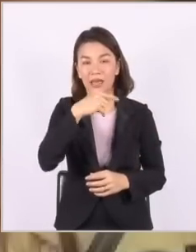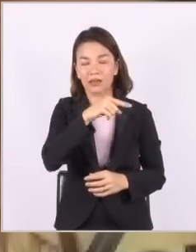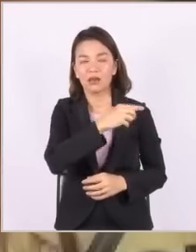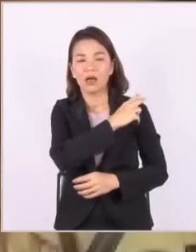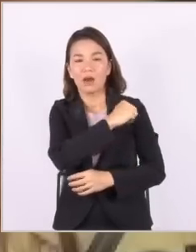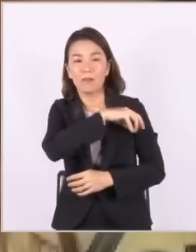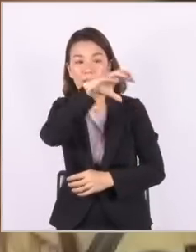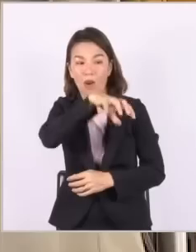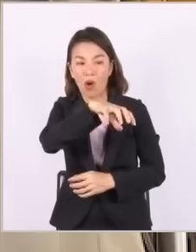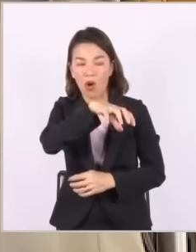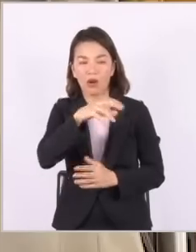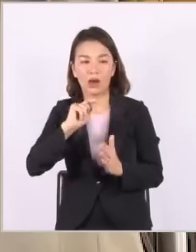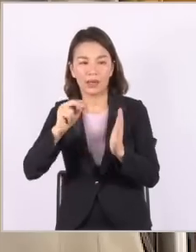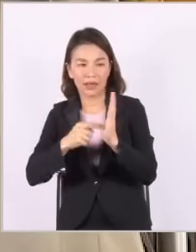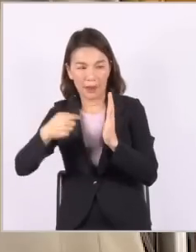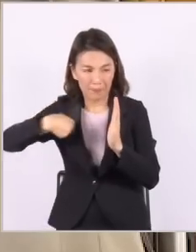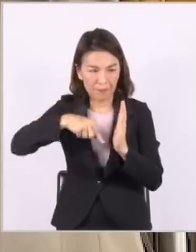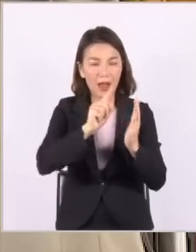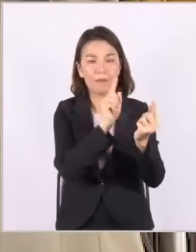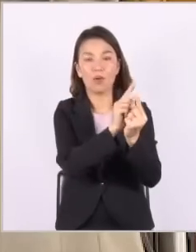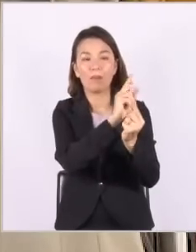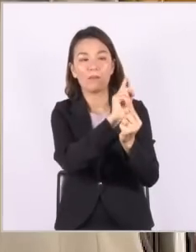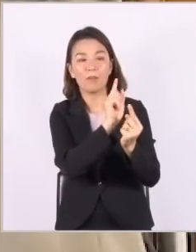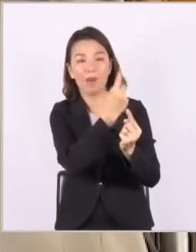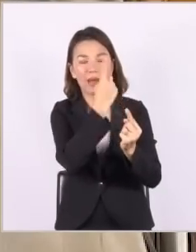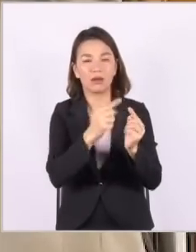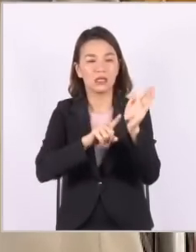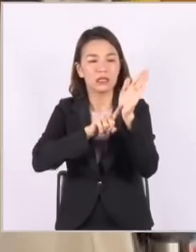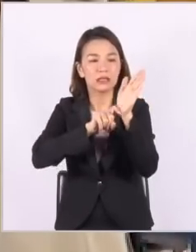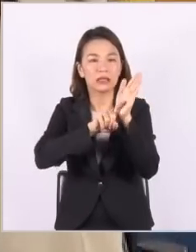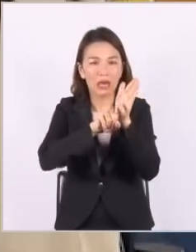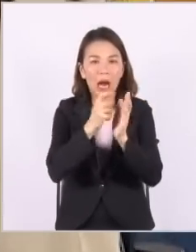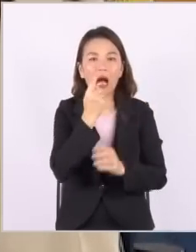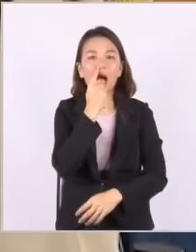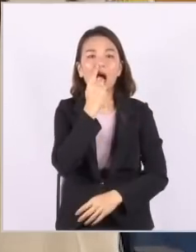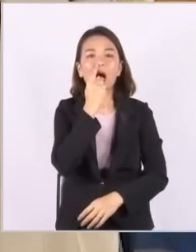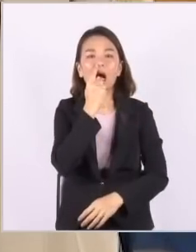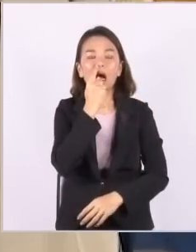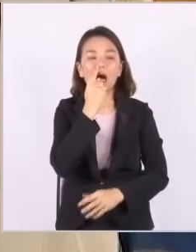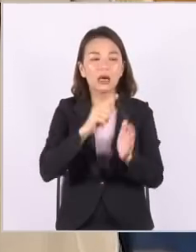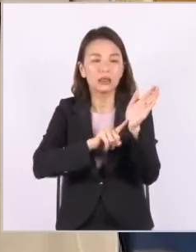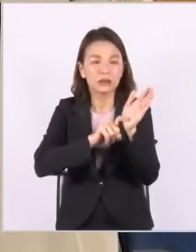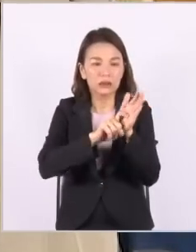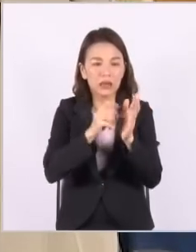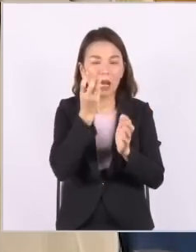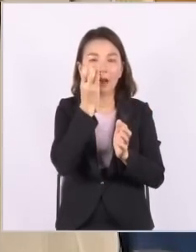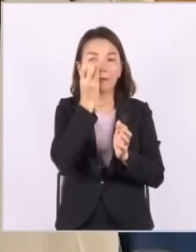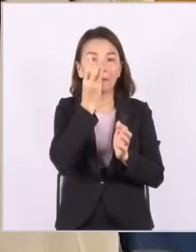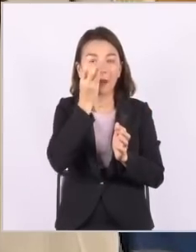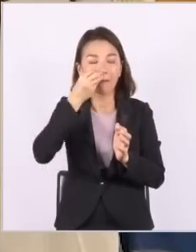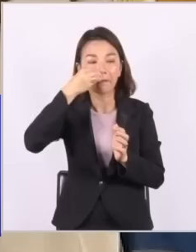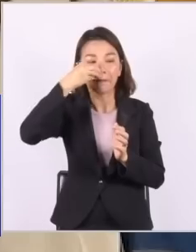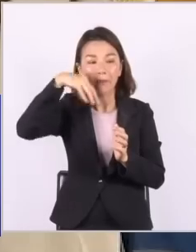ออีกครั้งหมอเนี่ยบอกว่าจมูกติดเชื้อเอาละสิแบบนี้จากเป็นตุ่มจากมีน้ำไหลเนี่ยติดเชื้อแล้วนะ